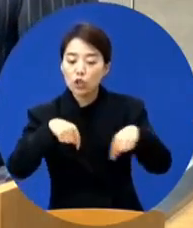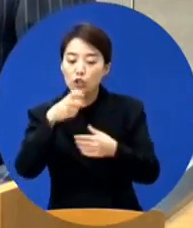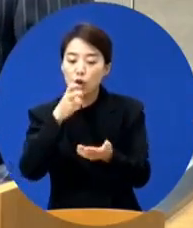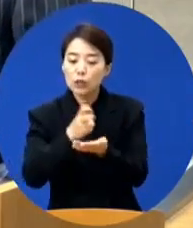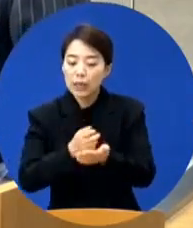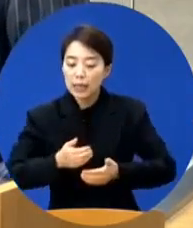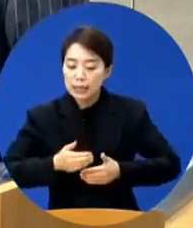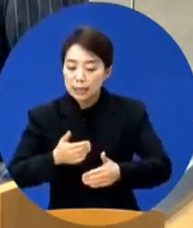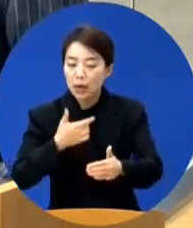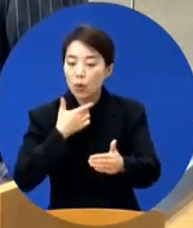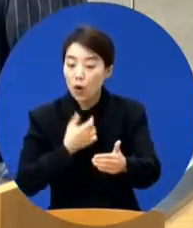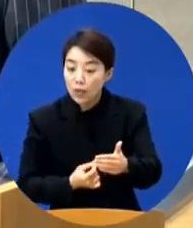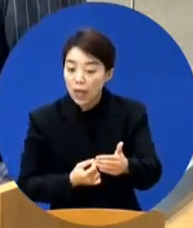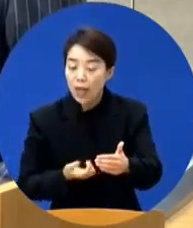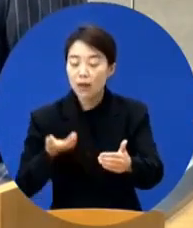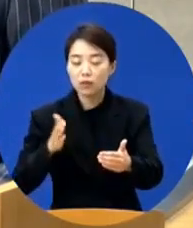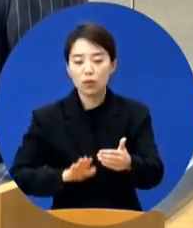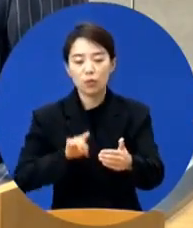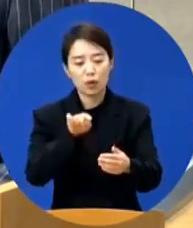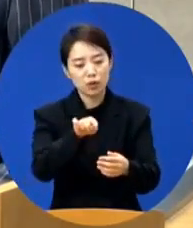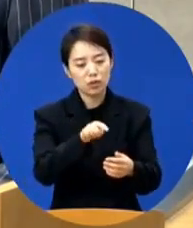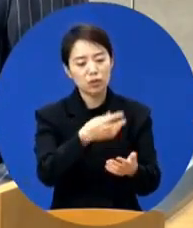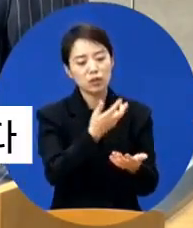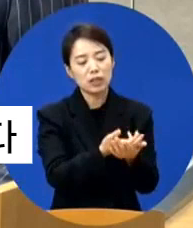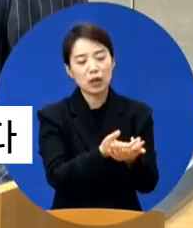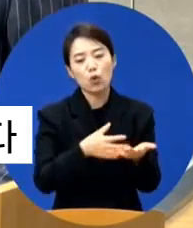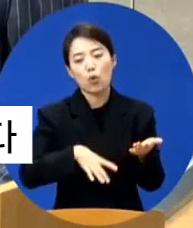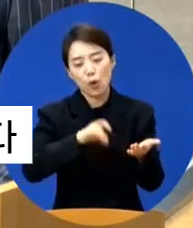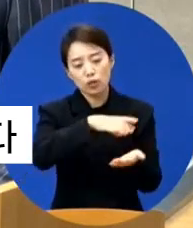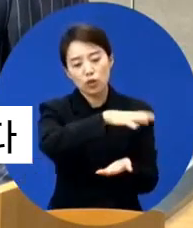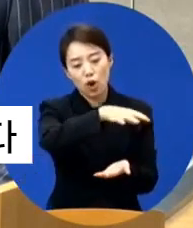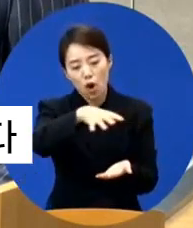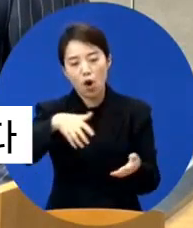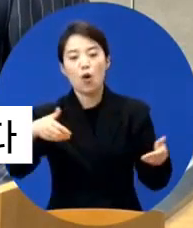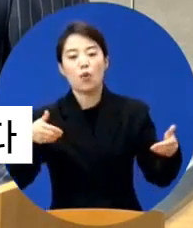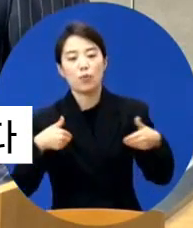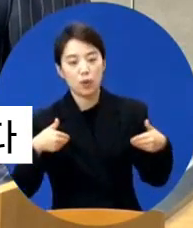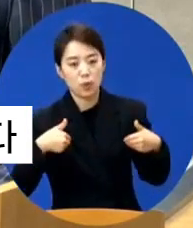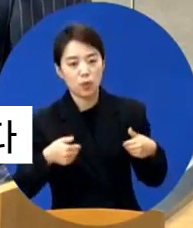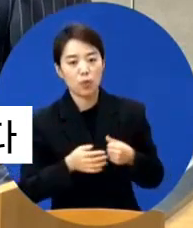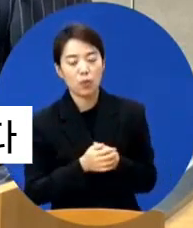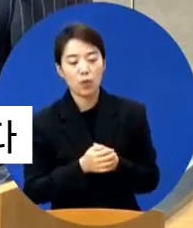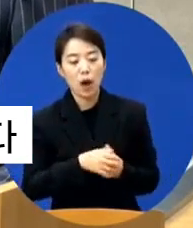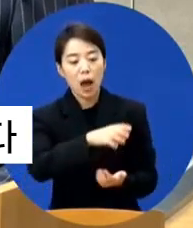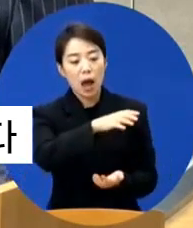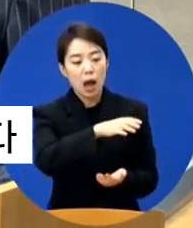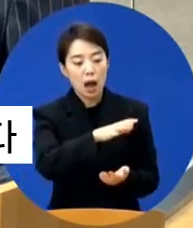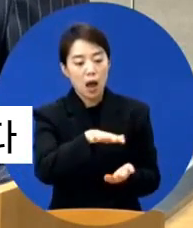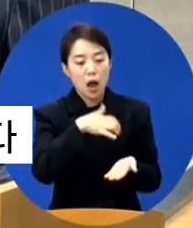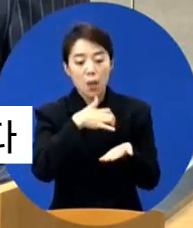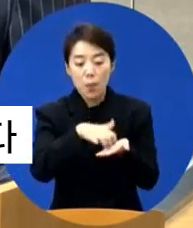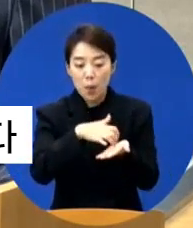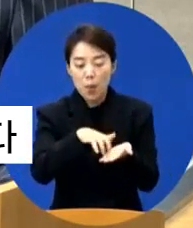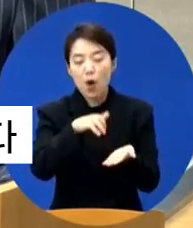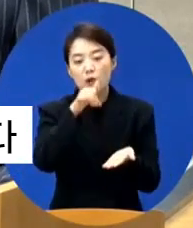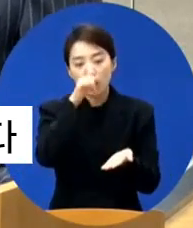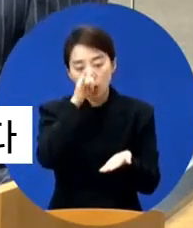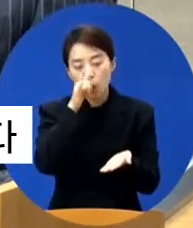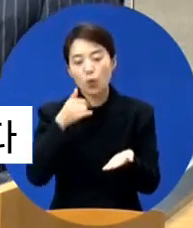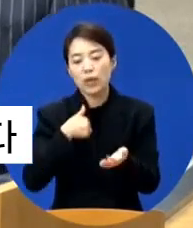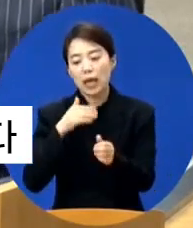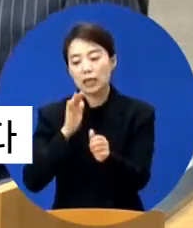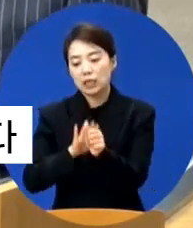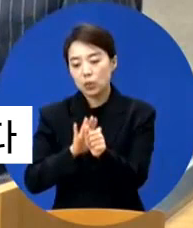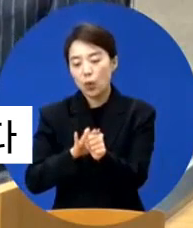싶으면은 기본적인 백데이터가 있어야 됩니다. 얼만데 어느 정도 우리가 지원을 하겠다.